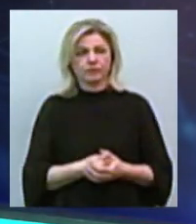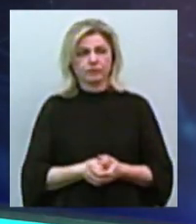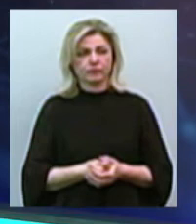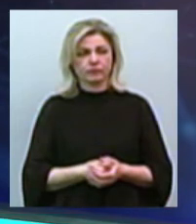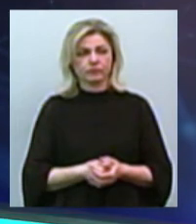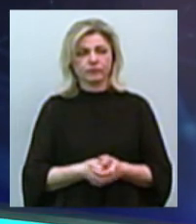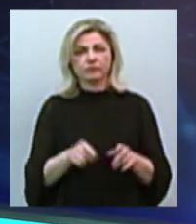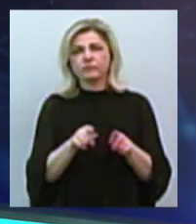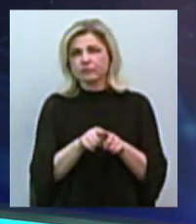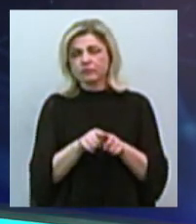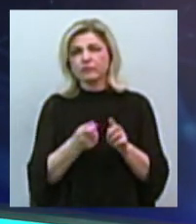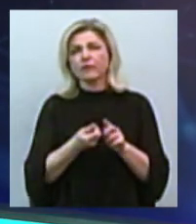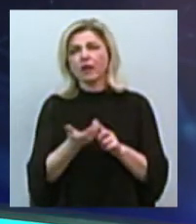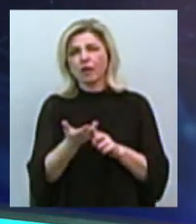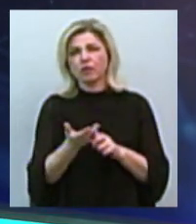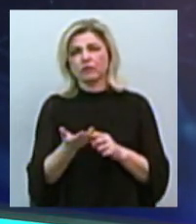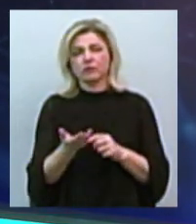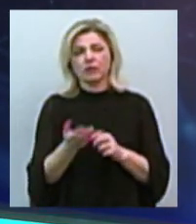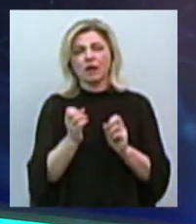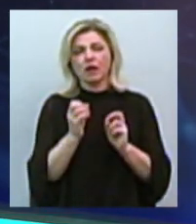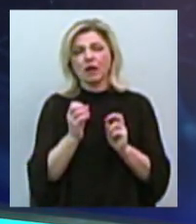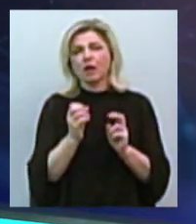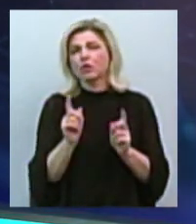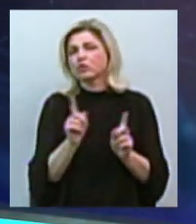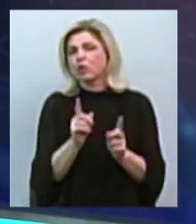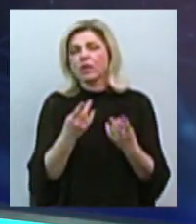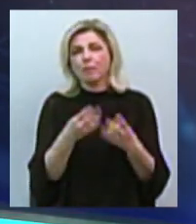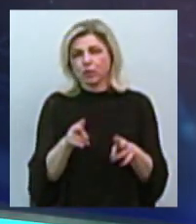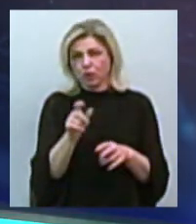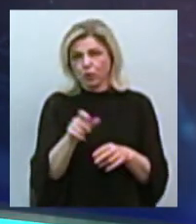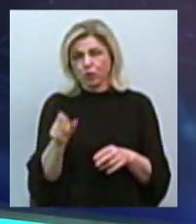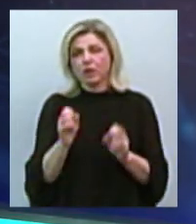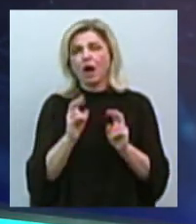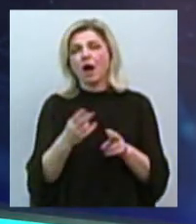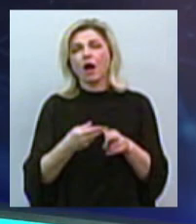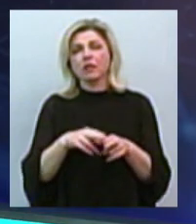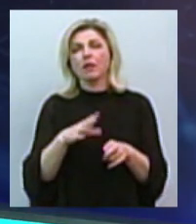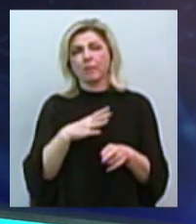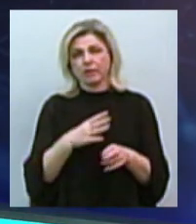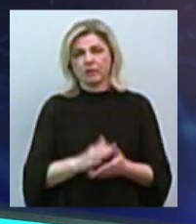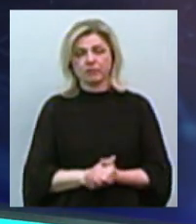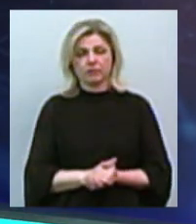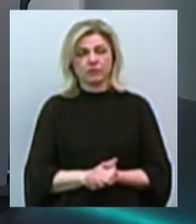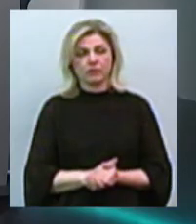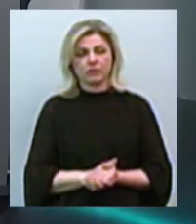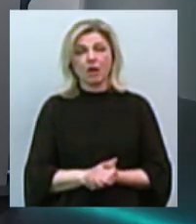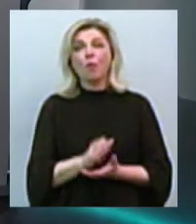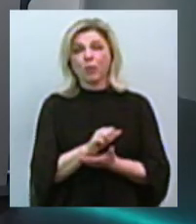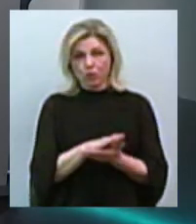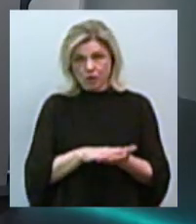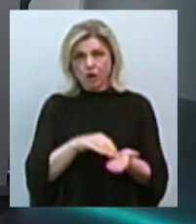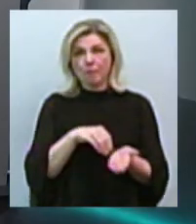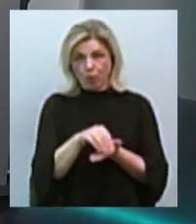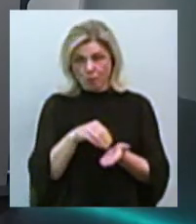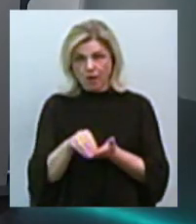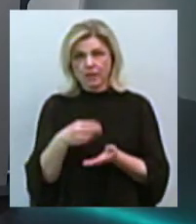в таких кількостях, які зазвичай їм не потрібні. Як із цим бути, наскільки це обґрунтовано? Так і продовжують покупати. От я